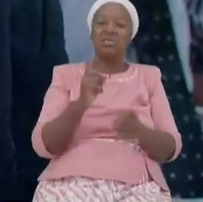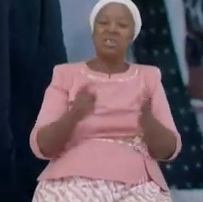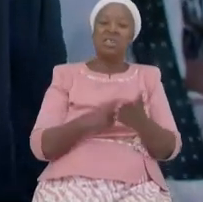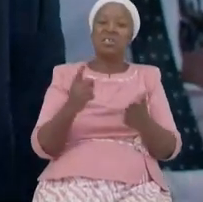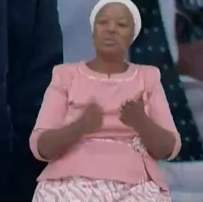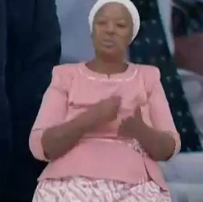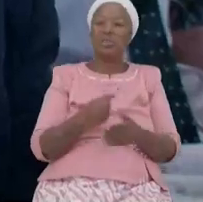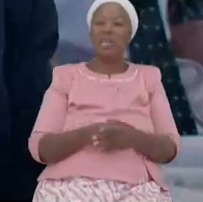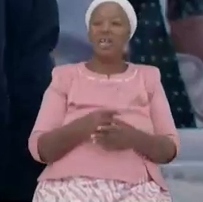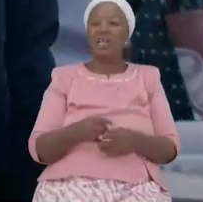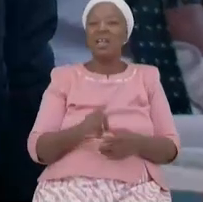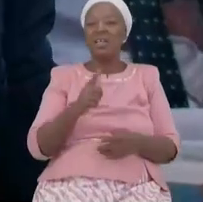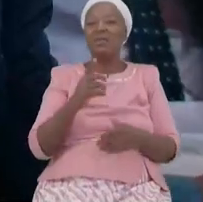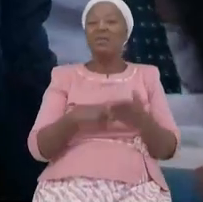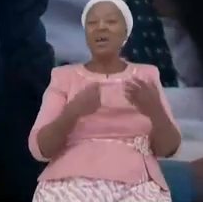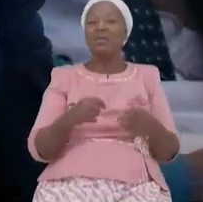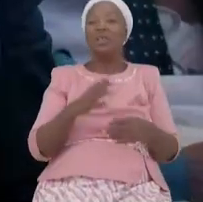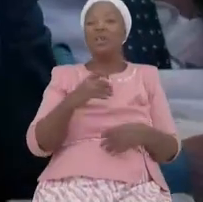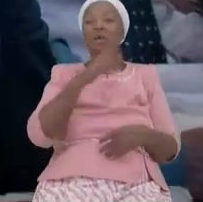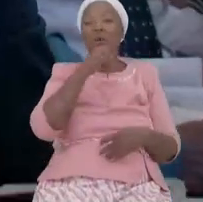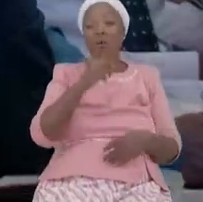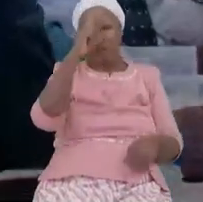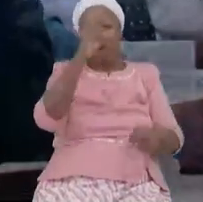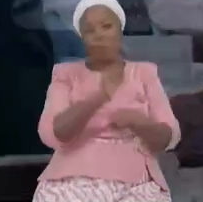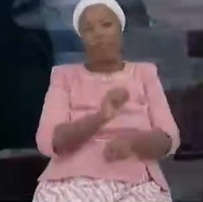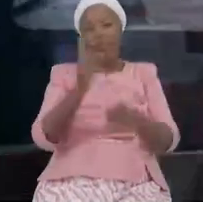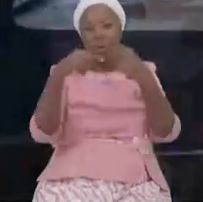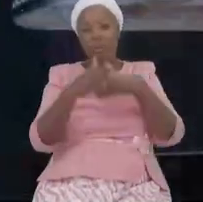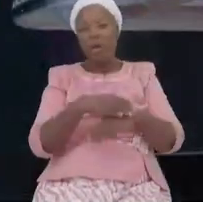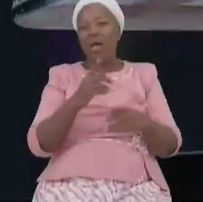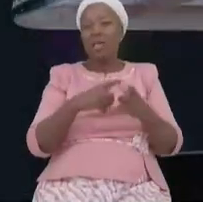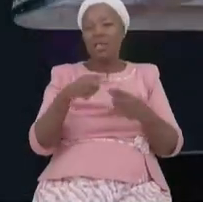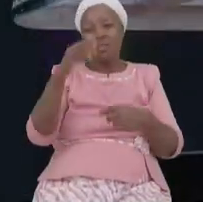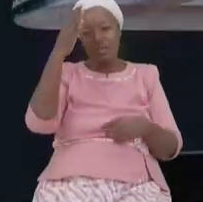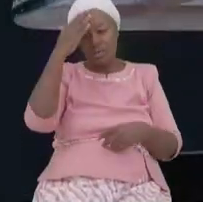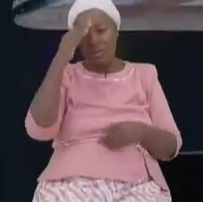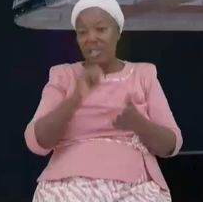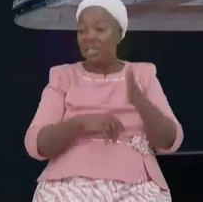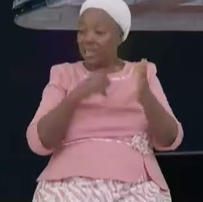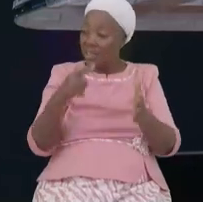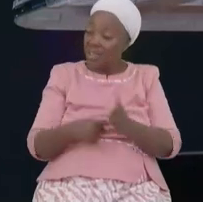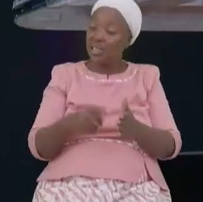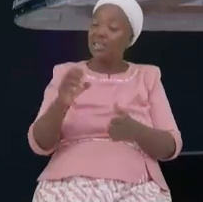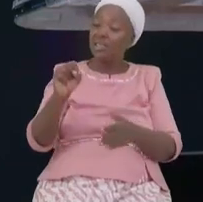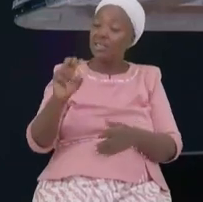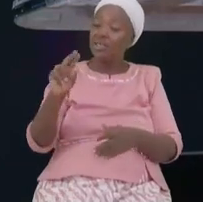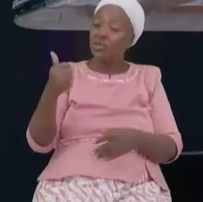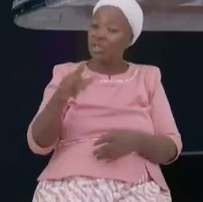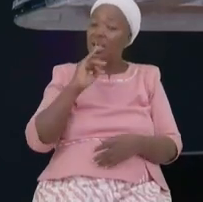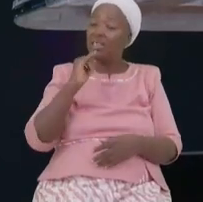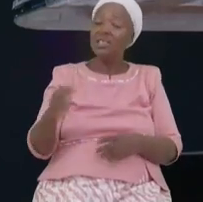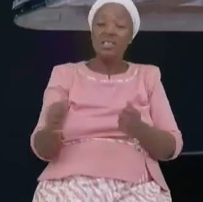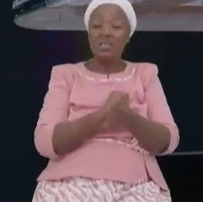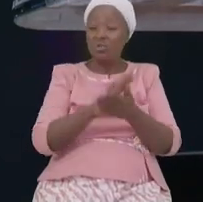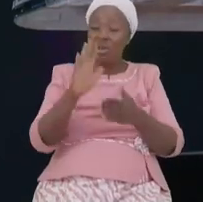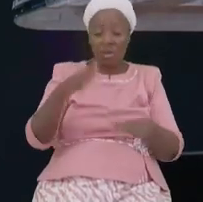l'ancienne habitude va revenir. Ah, mais tu sais que le diabète là détruit ta vie.